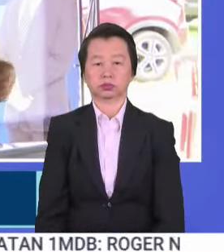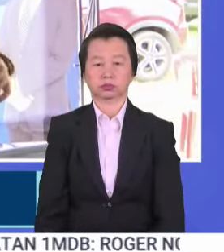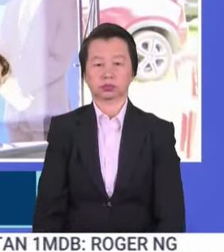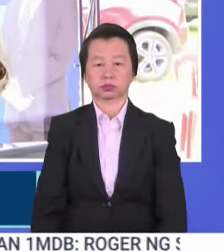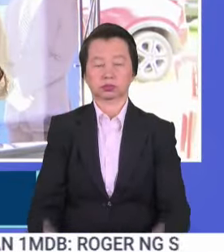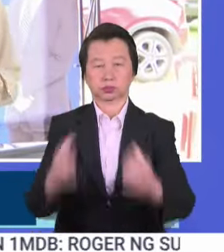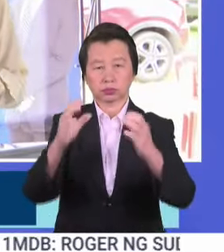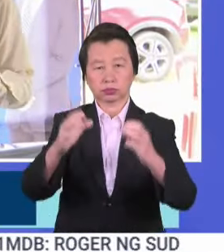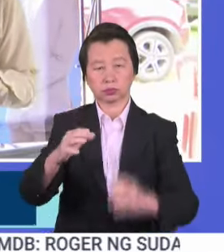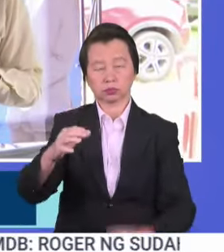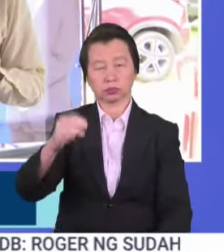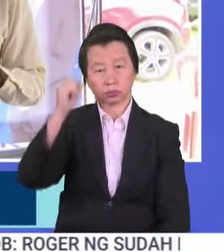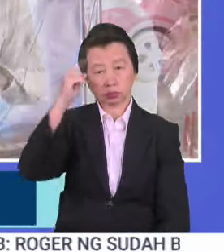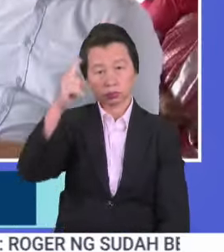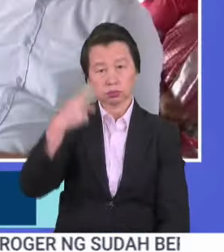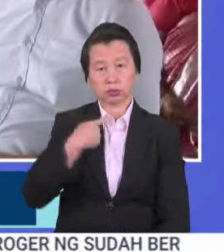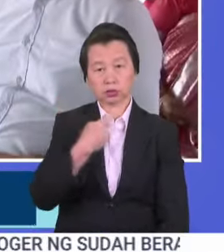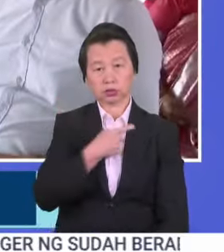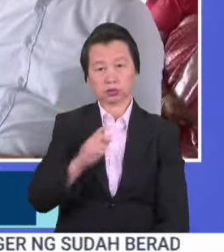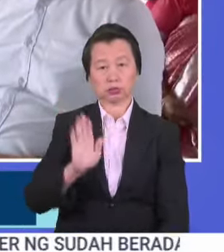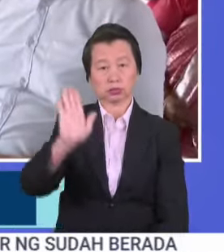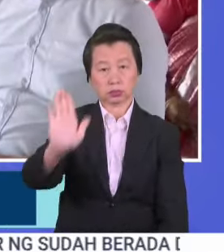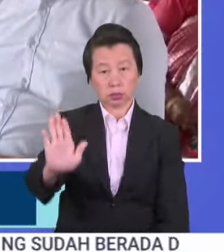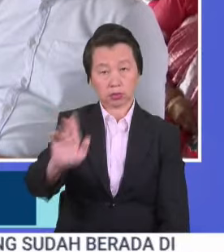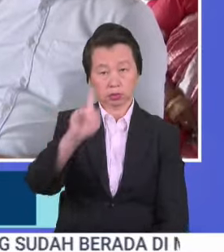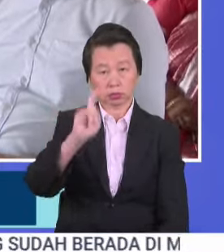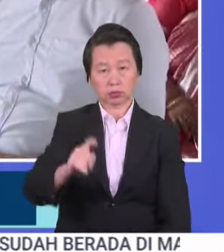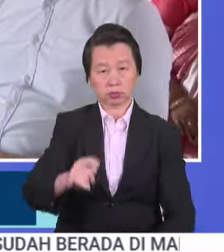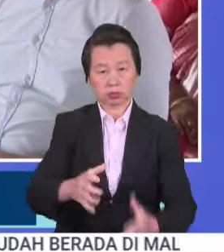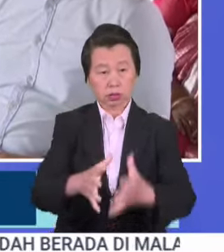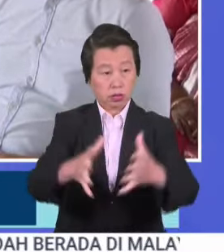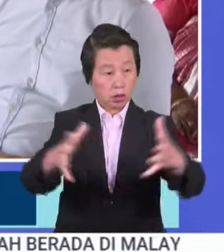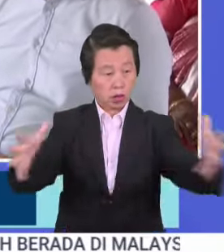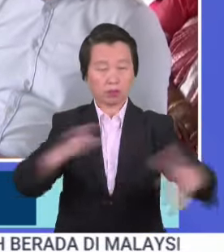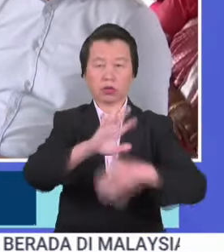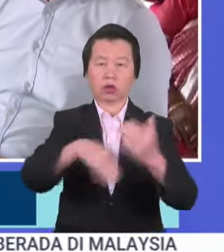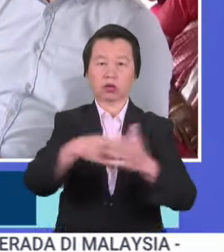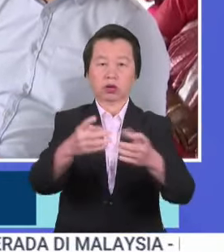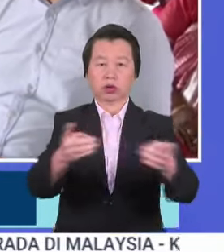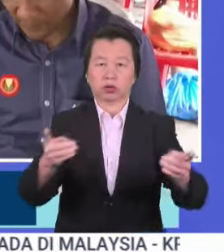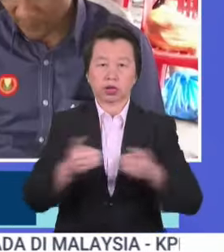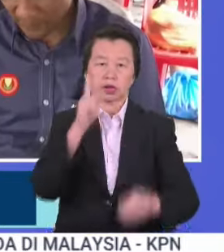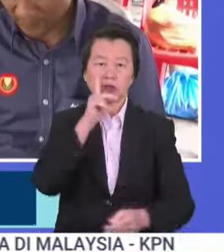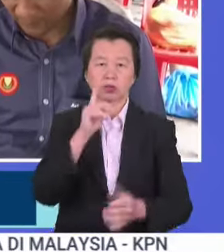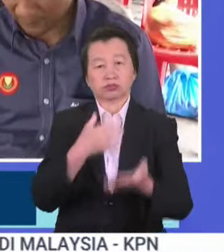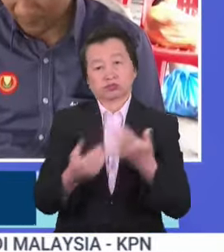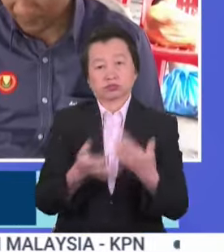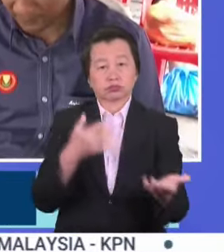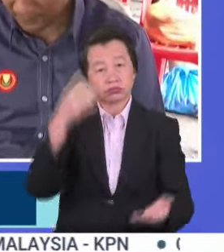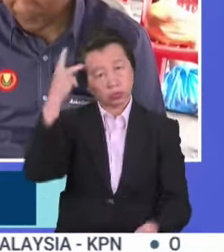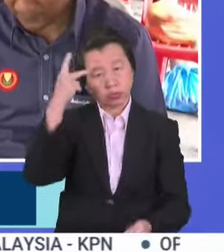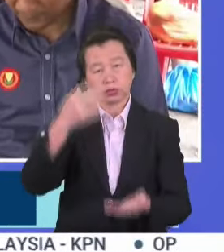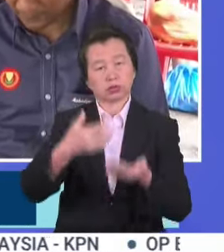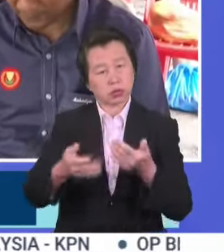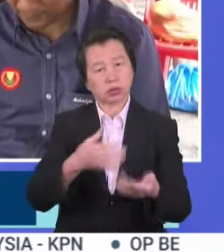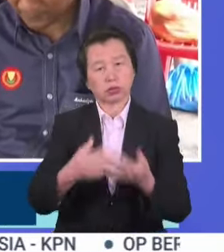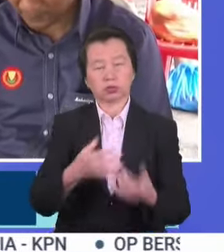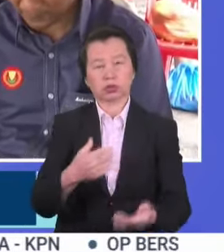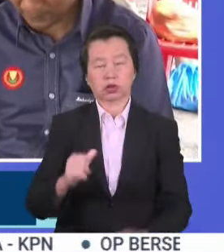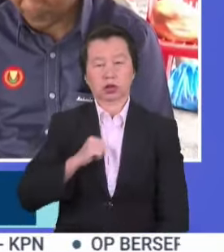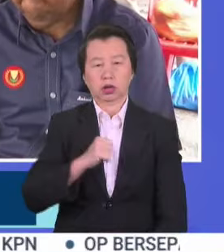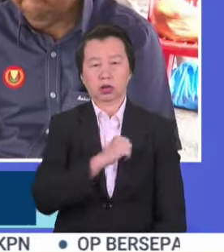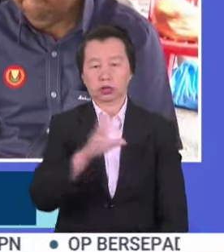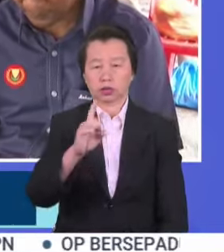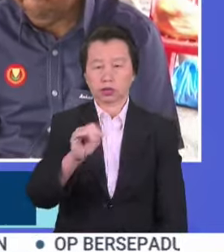Pendekatan dan pemahaman program Kita Madani perlu diperluas di seluruh daerah negeri Kedah tanpa mengira fahaman politik. Jelas Ahli